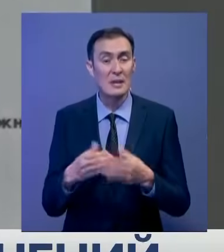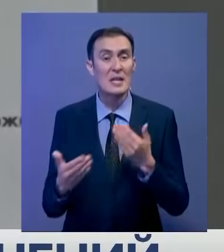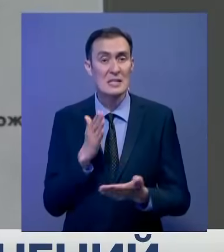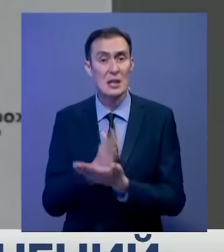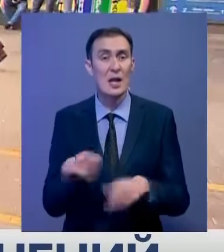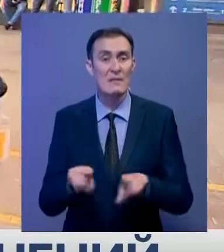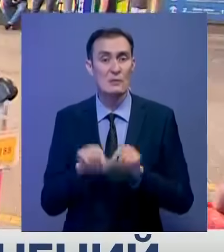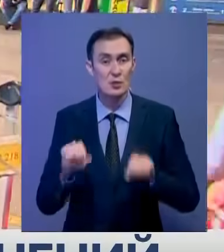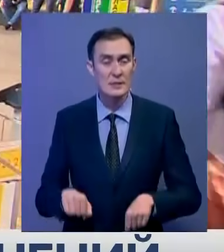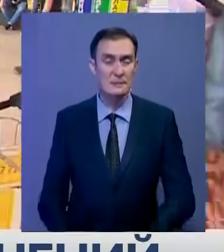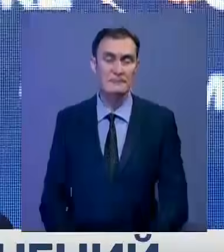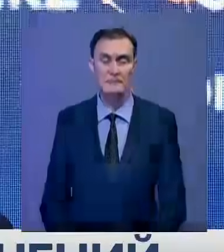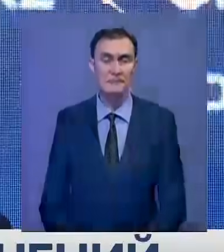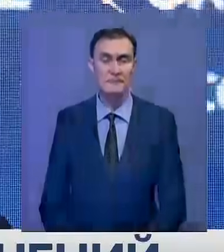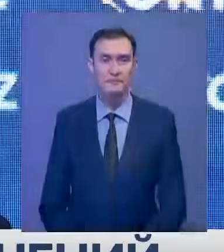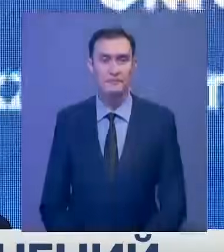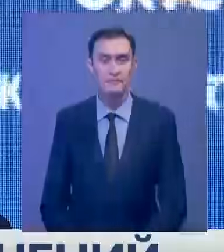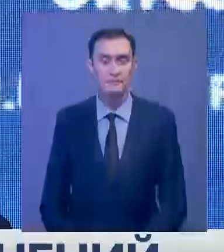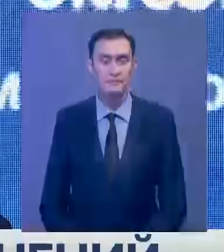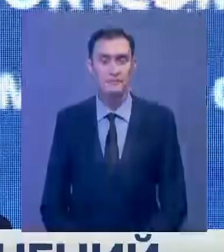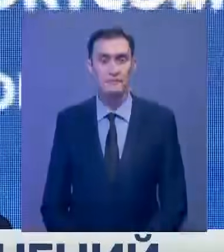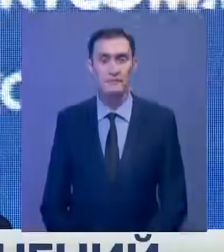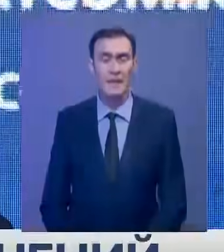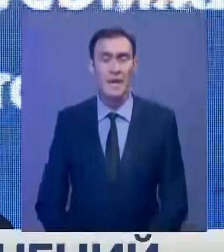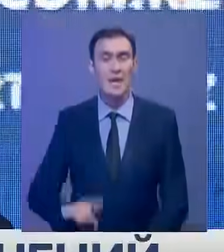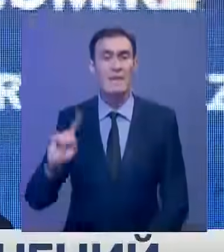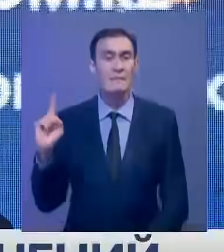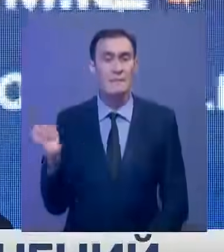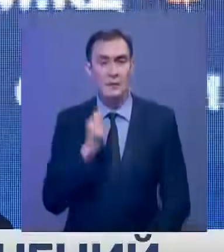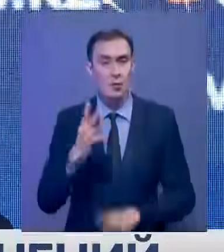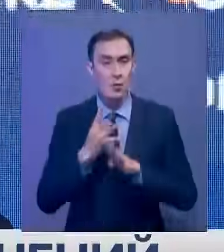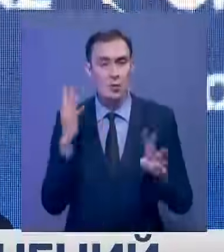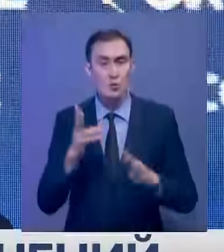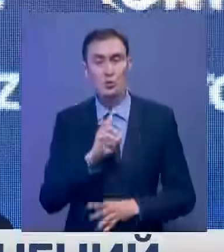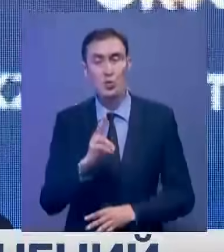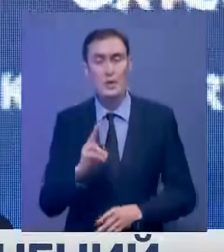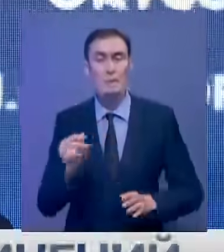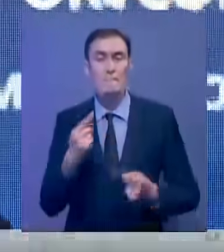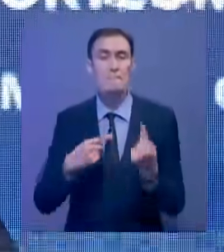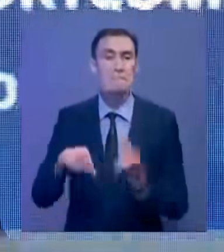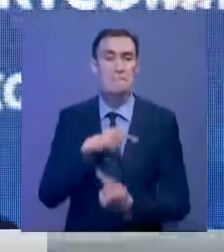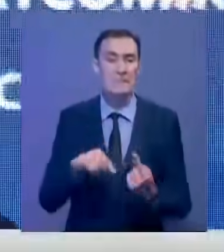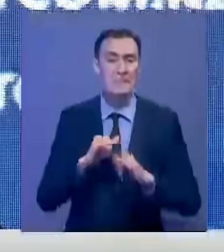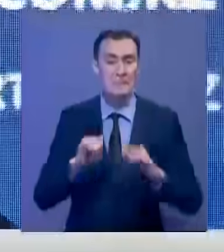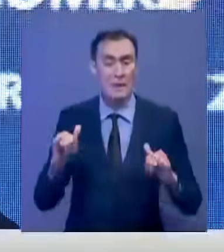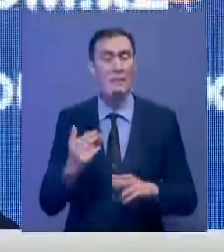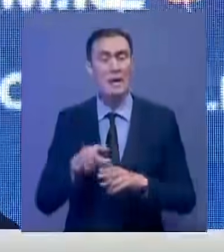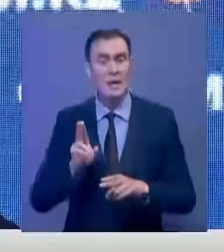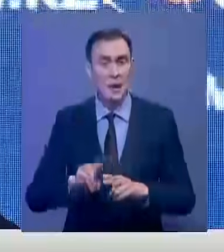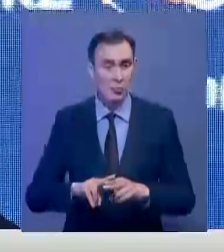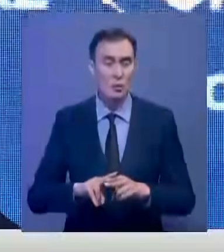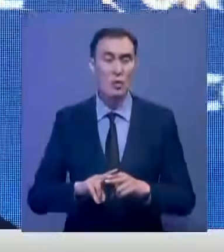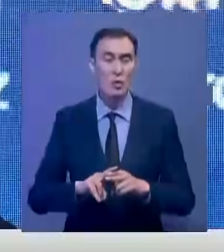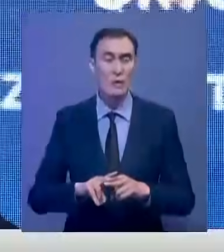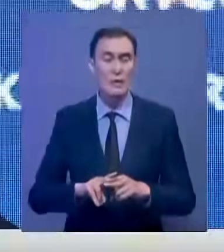имеет такую возможность. В первую очередь это касается и малого и среднего бизнеса, поэтому здесь и с